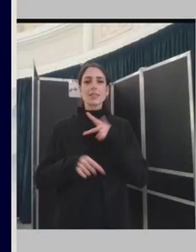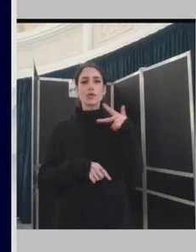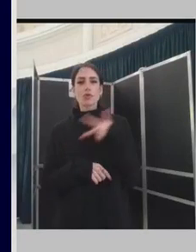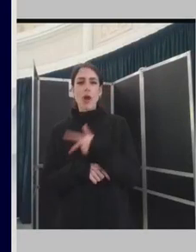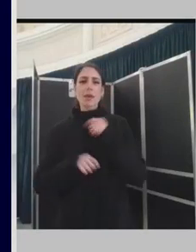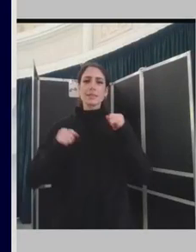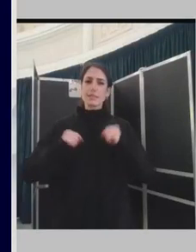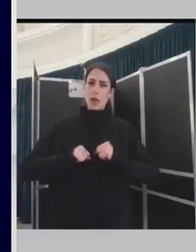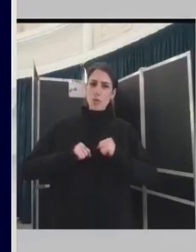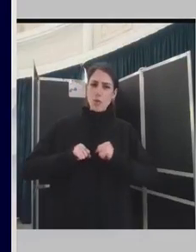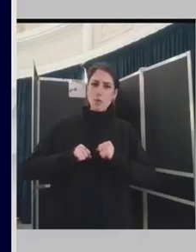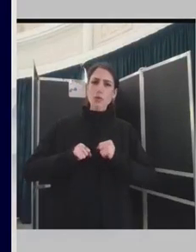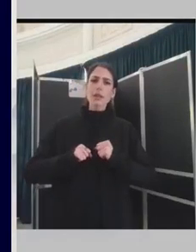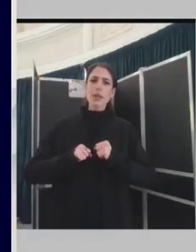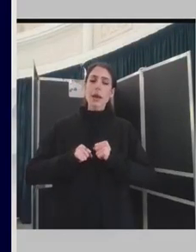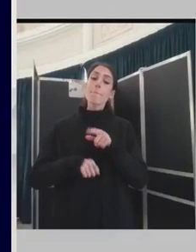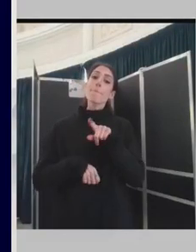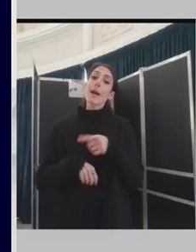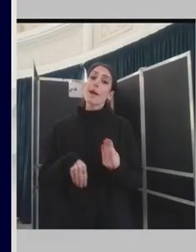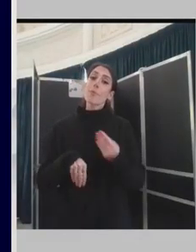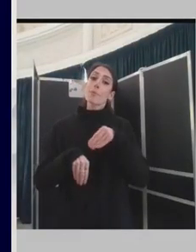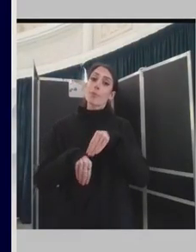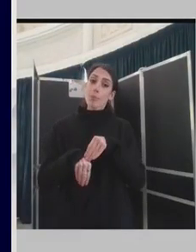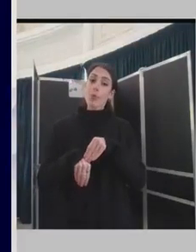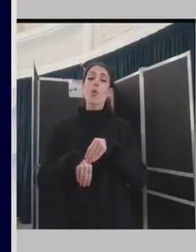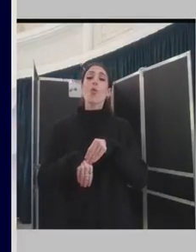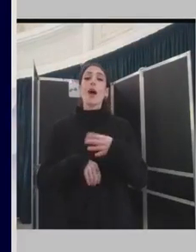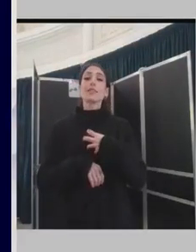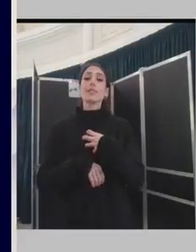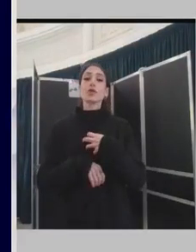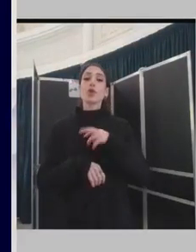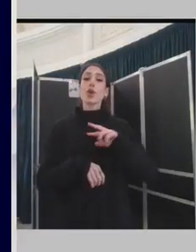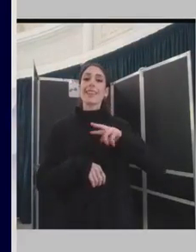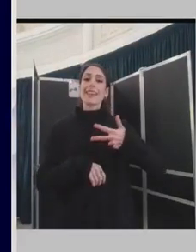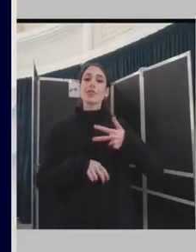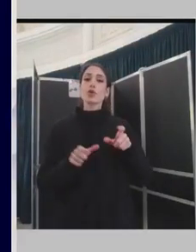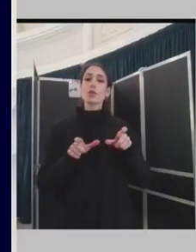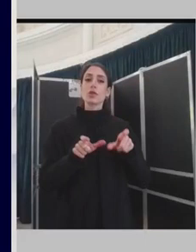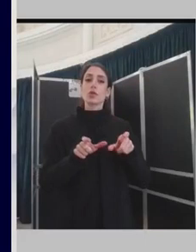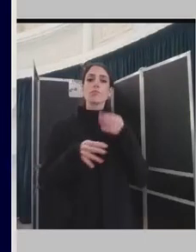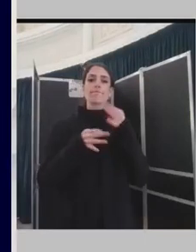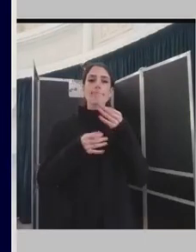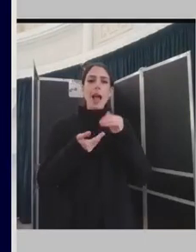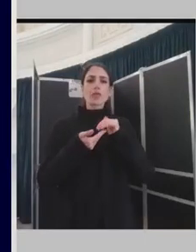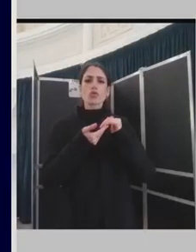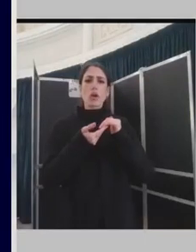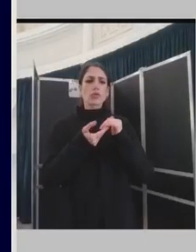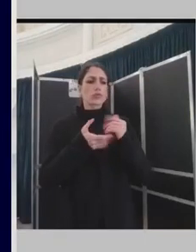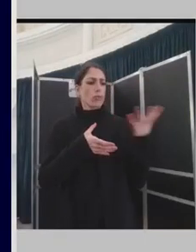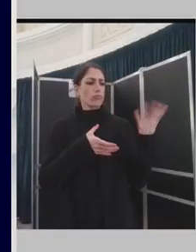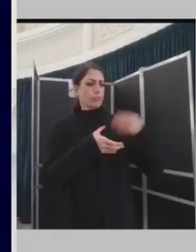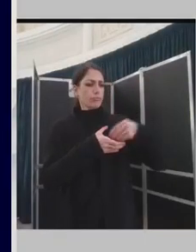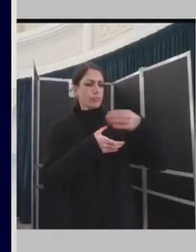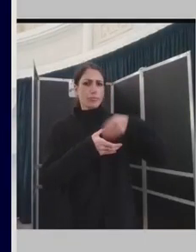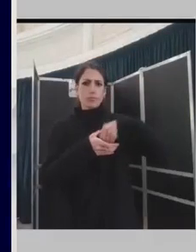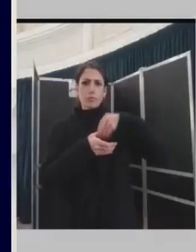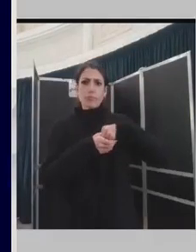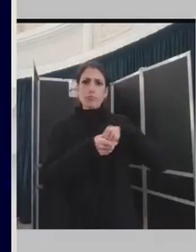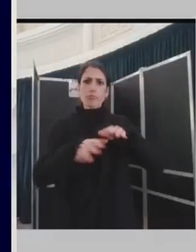come assessore al terzo settore, quindi a tutto quel mondo dell'associazionismo che è